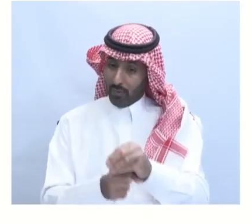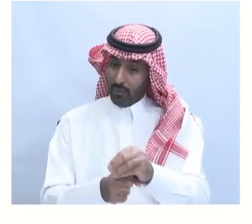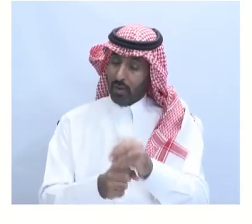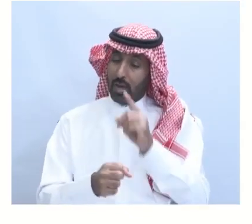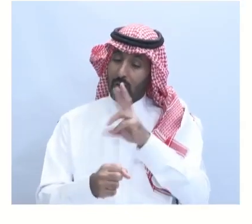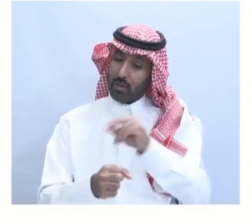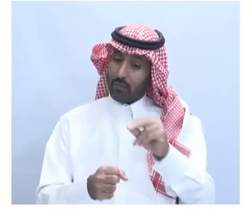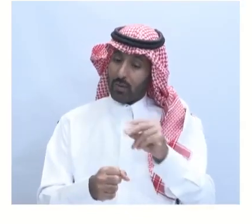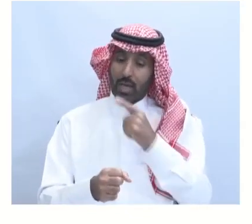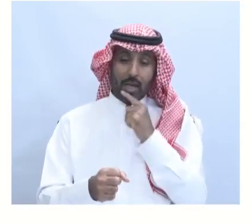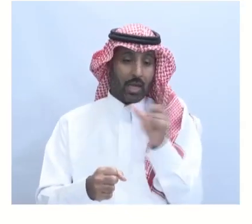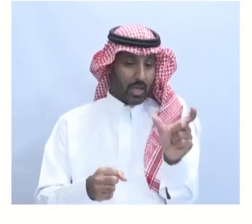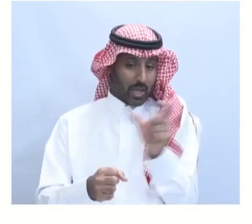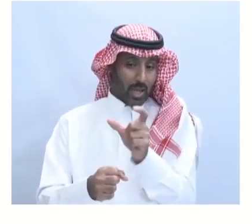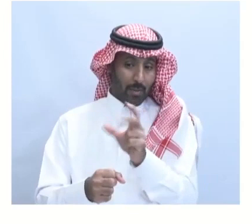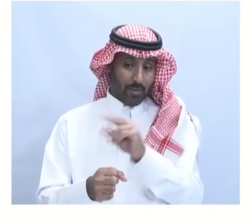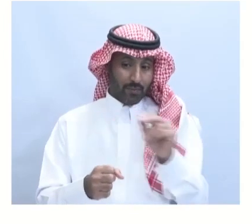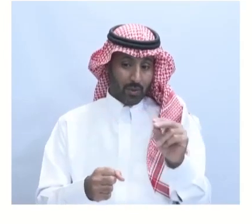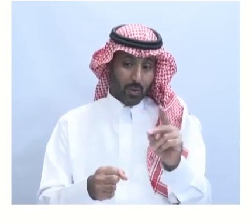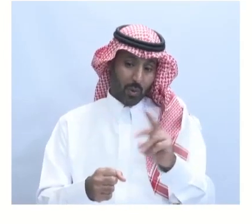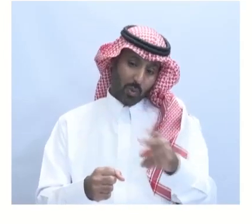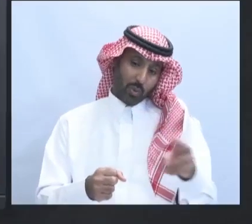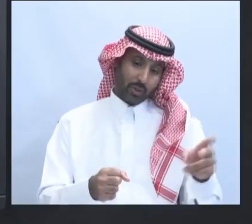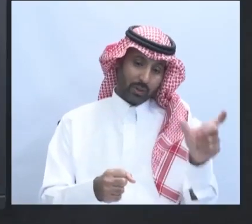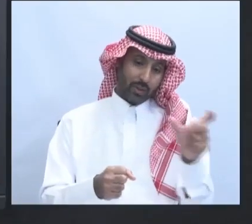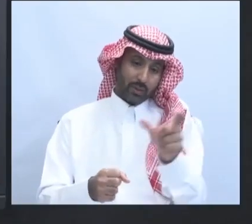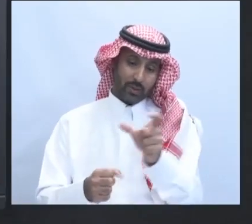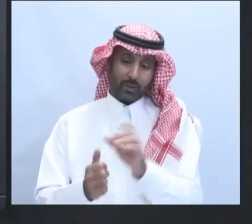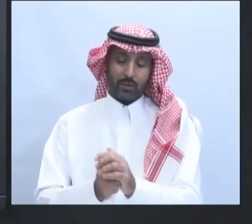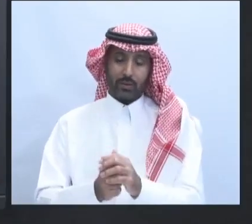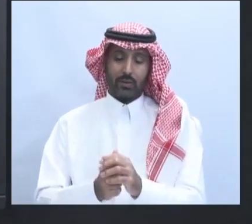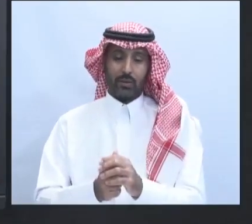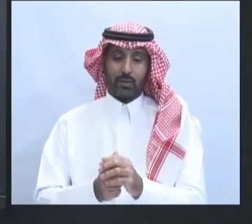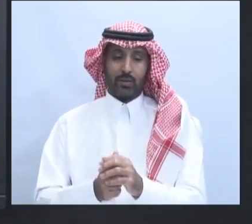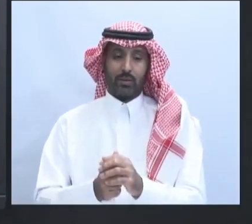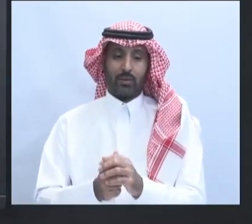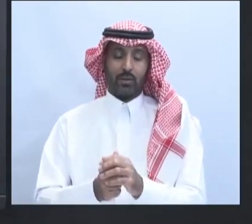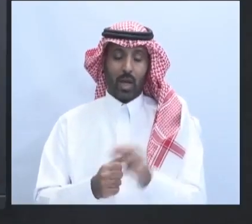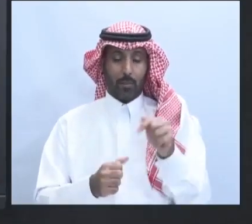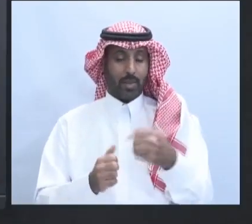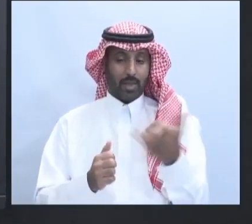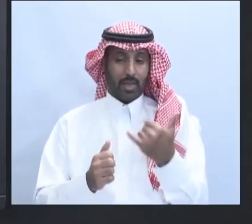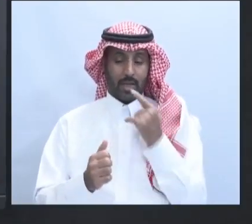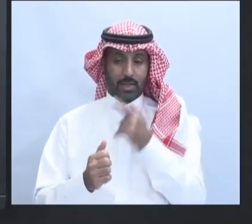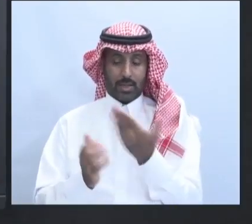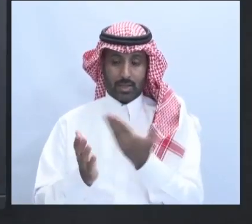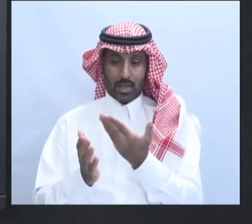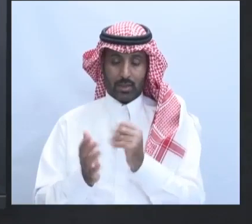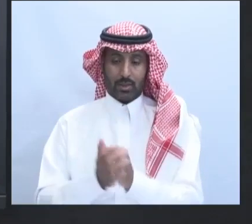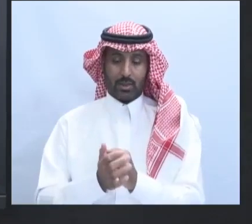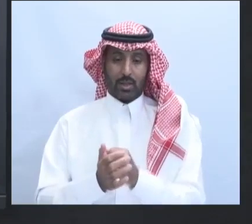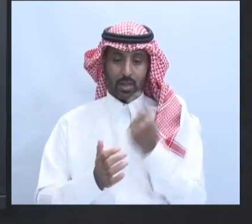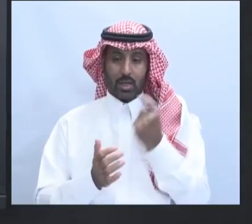واختلاف في الالفاظ اذا هذا مدخل مهم جدا يبين لنا اهميه هذا الدرس وان الامر يحتاج الى